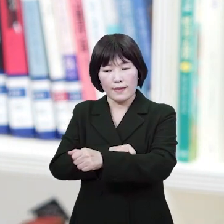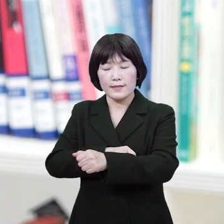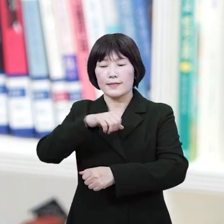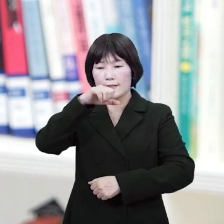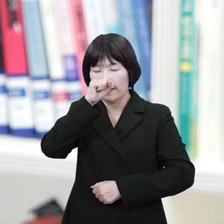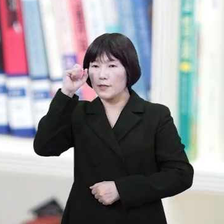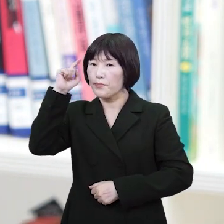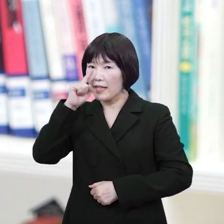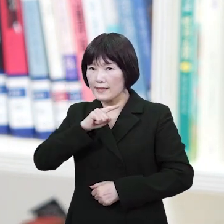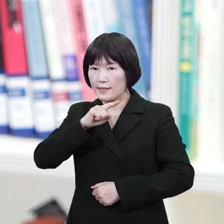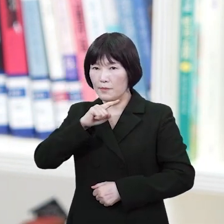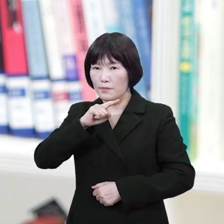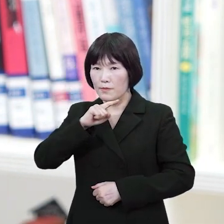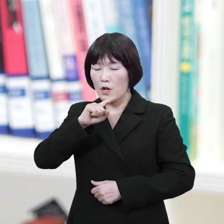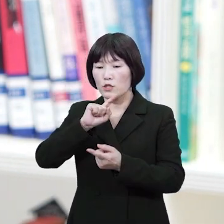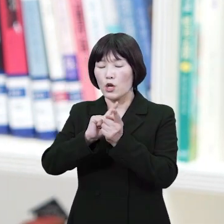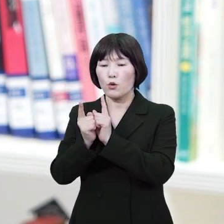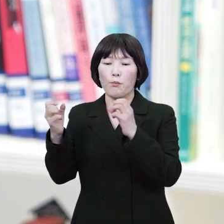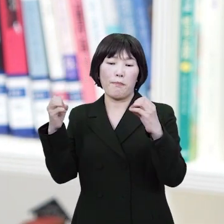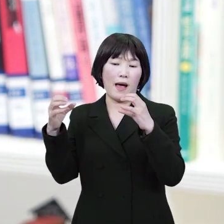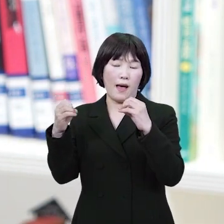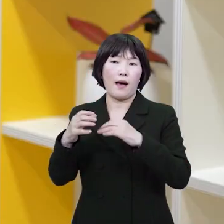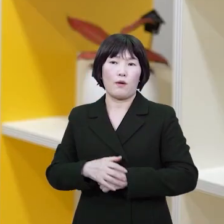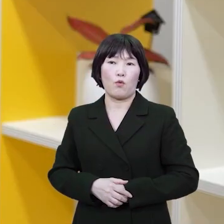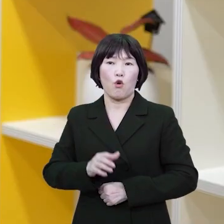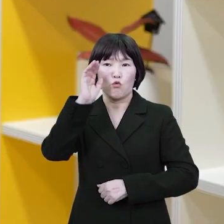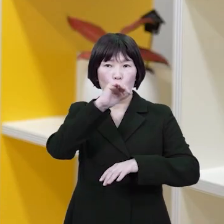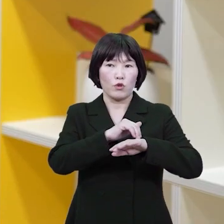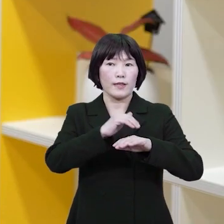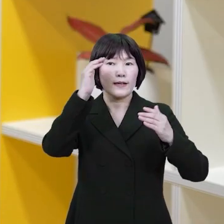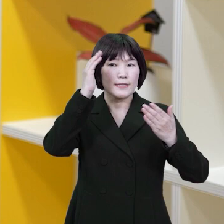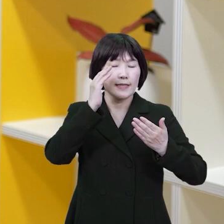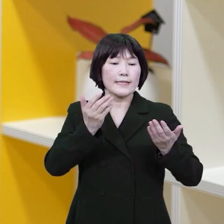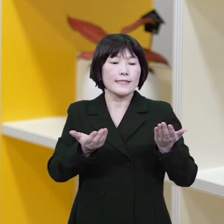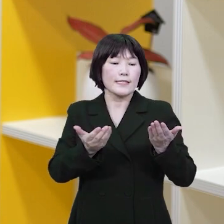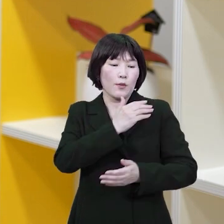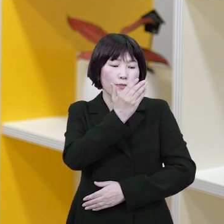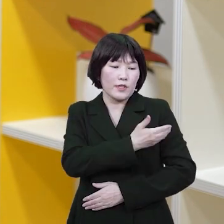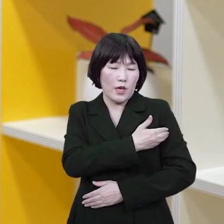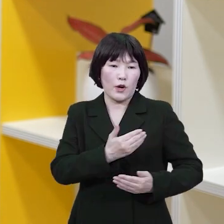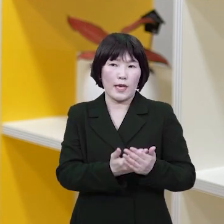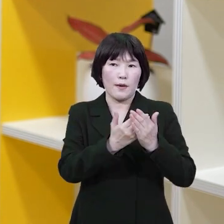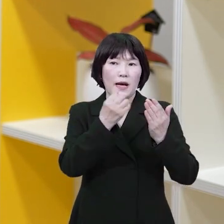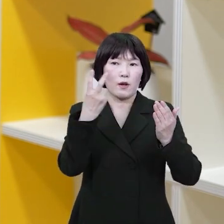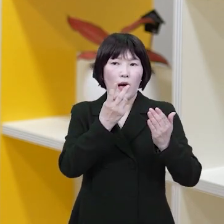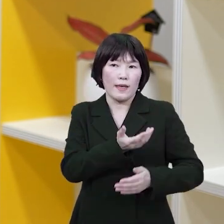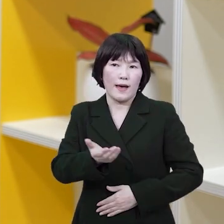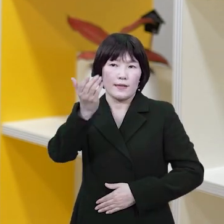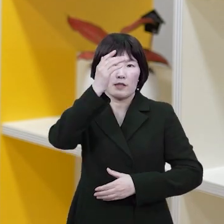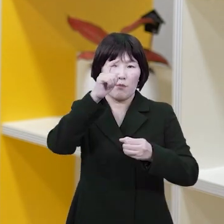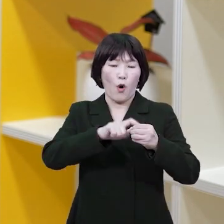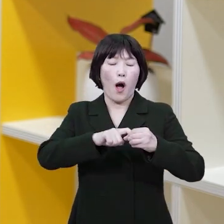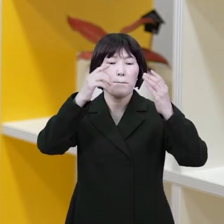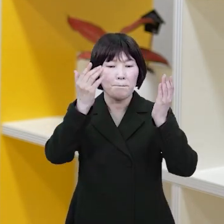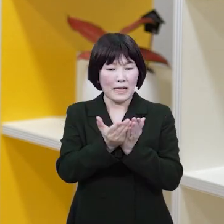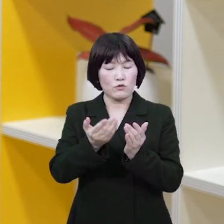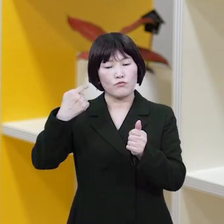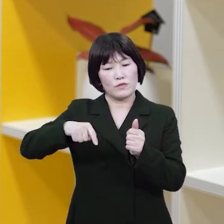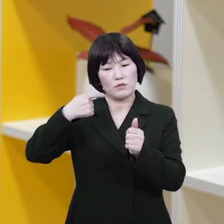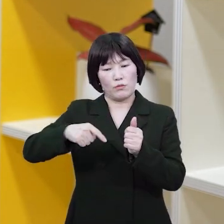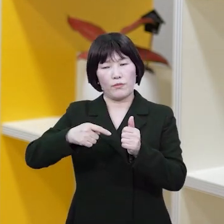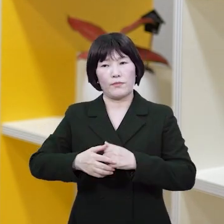특성 및 장점 및 단점을 공유하고 있으며 훈련생들의 직업 능력 개발 및 향상을 위해 맞춤 지도를